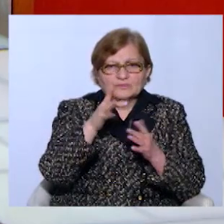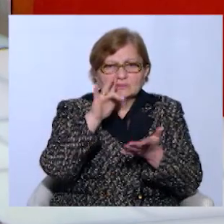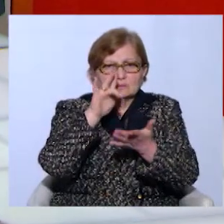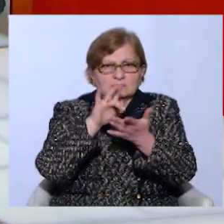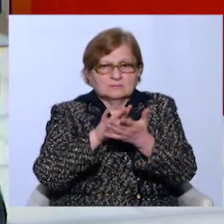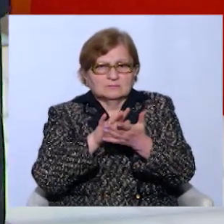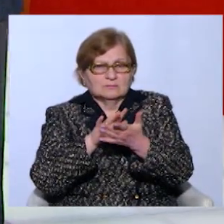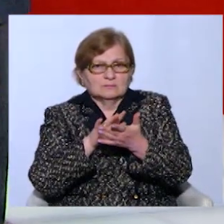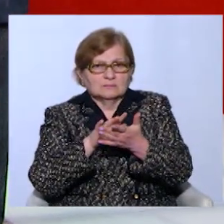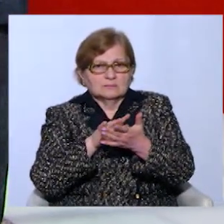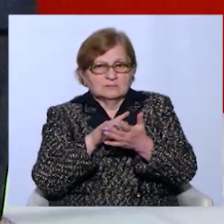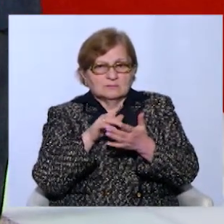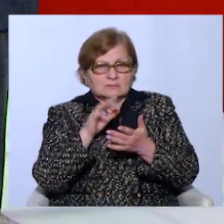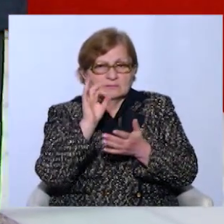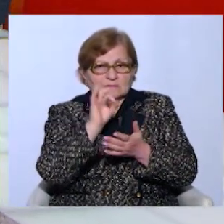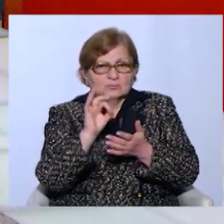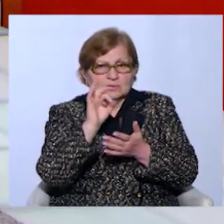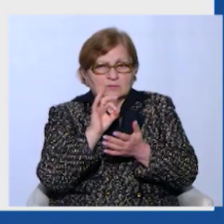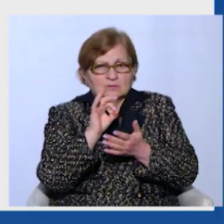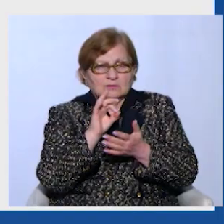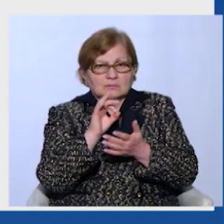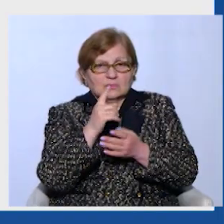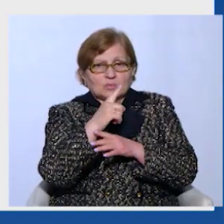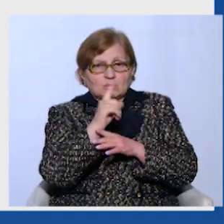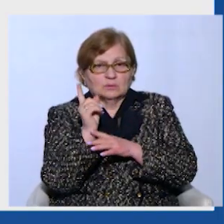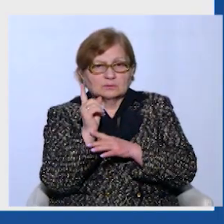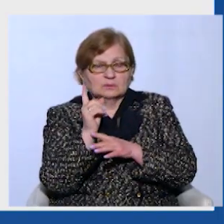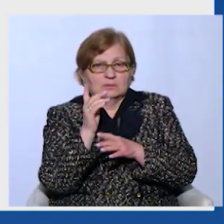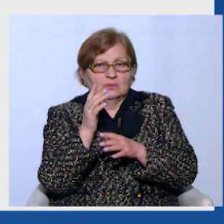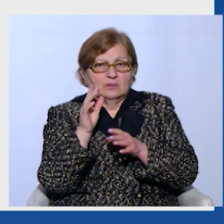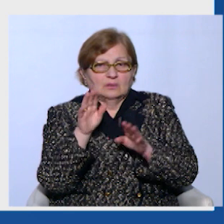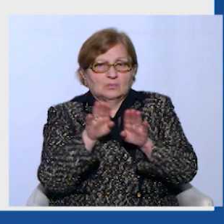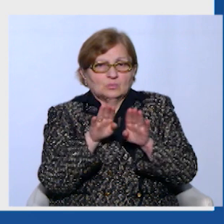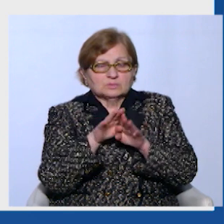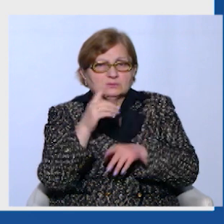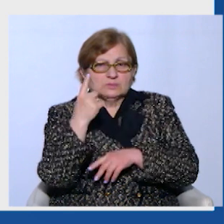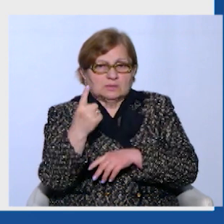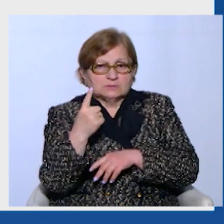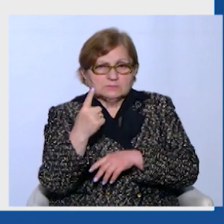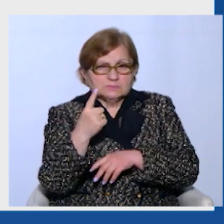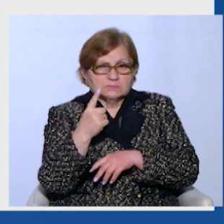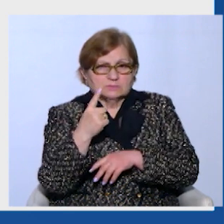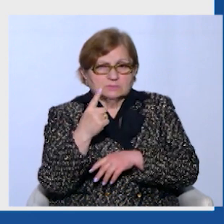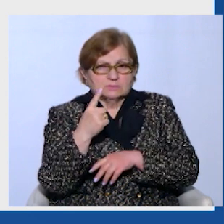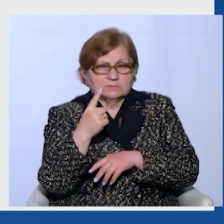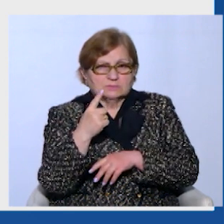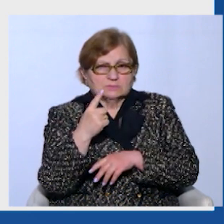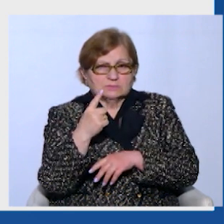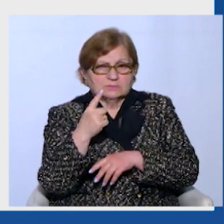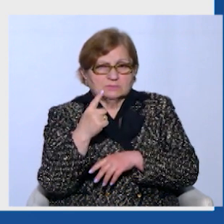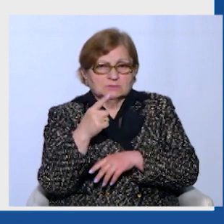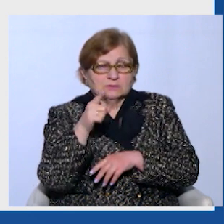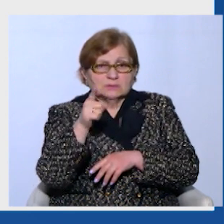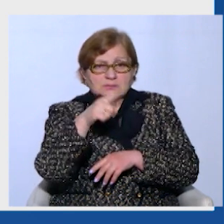არის საკოორდინატო სათავეში, წერტილ 00-ში და რომლის რადიუსი უდრის 1-ს. და ეს